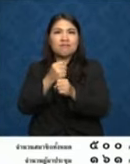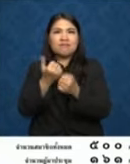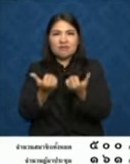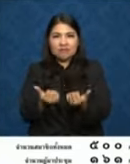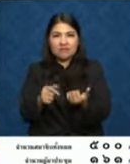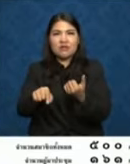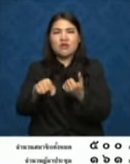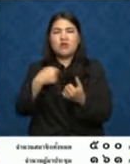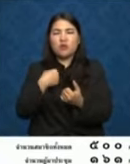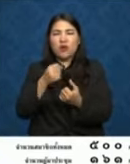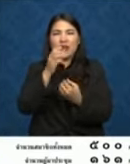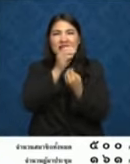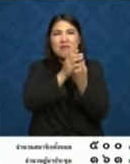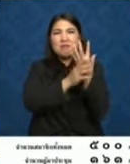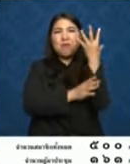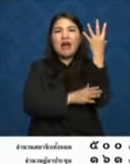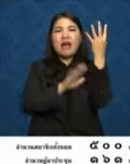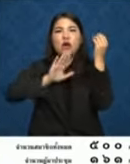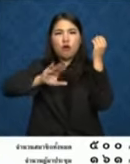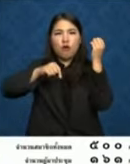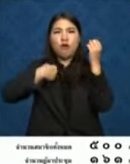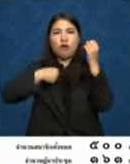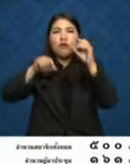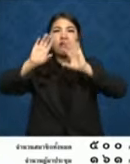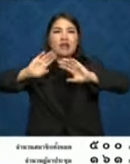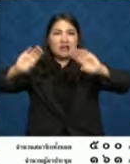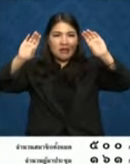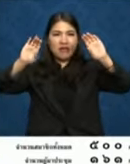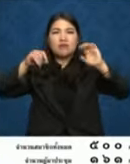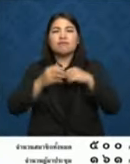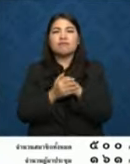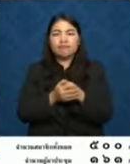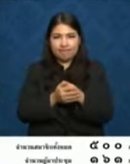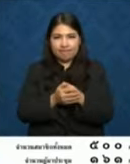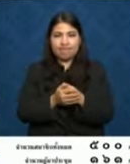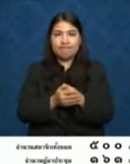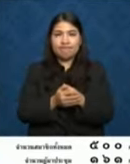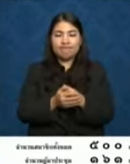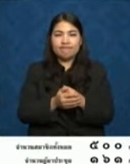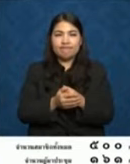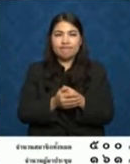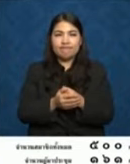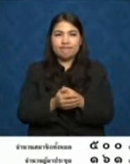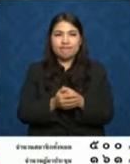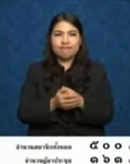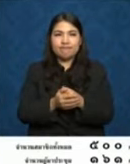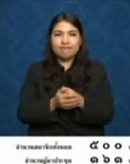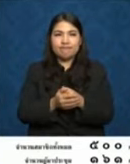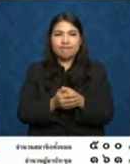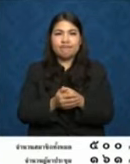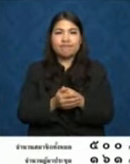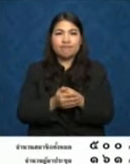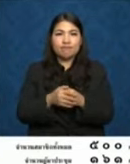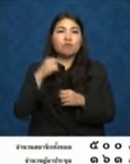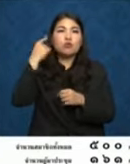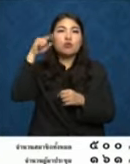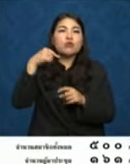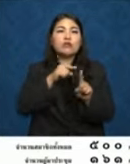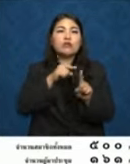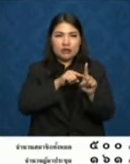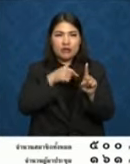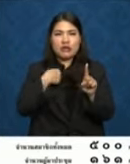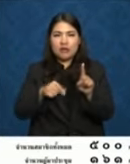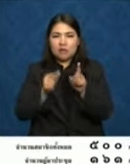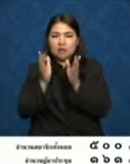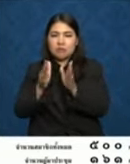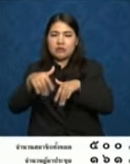ในเขตป่าสงวนแห่งชาติป่าพานพร้าวซึ่งนางคอนสวรรค์กับประชาชนส่วนหนึ่งนะครับได้ท